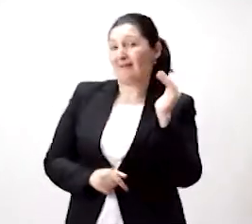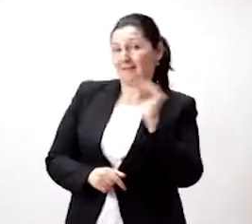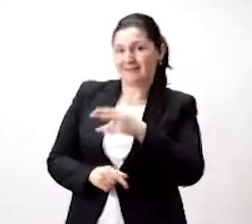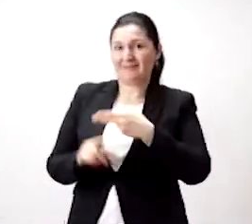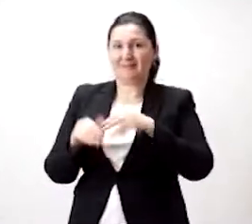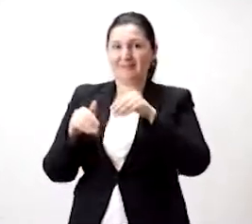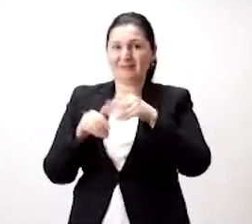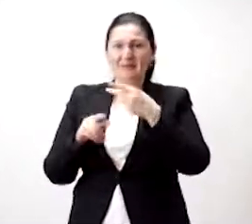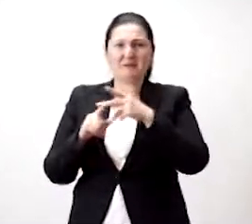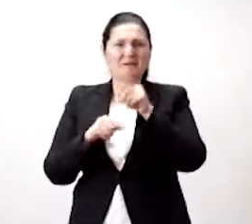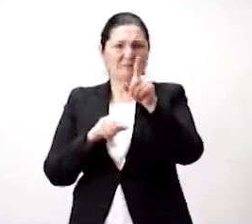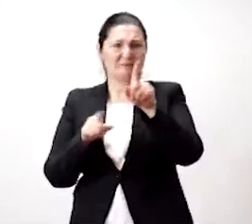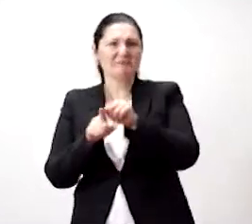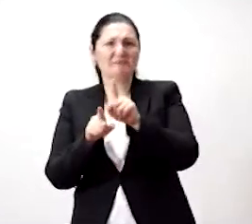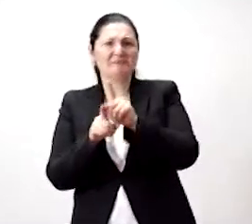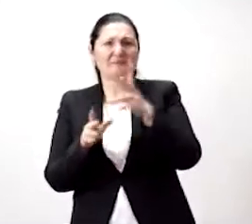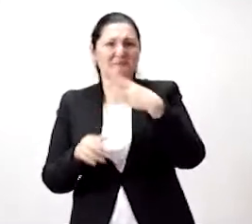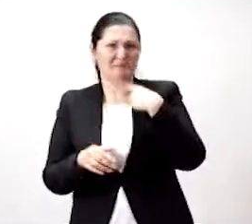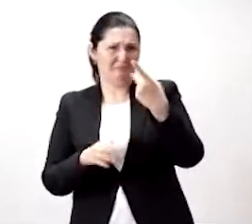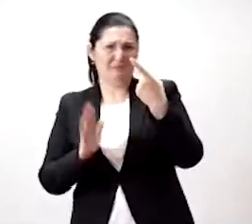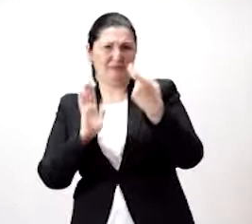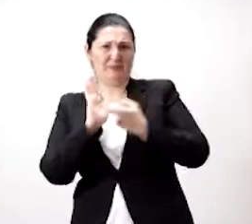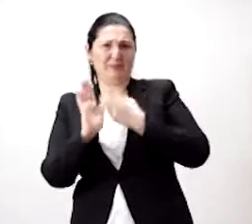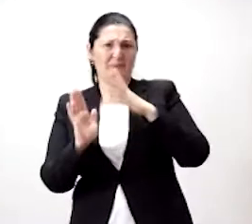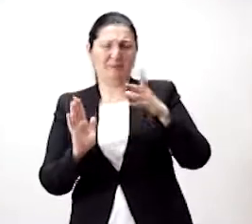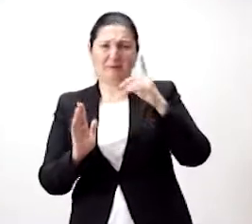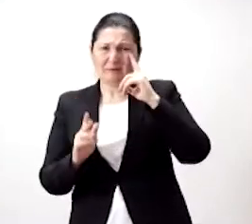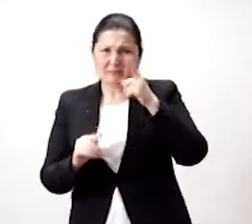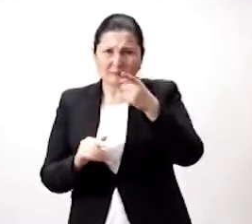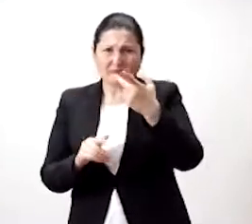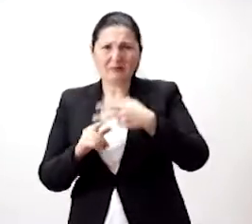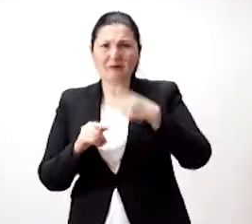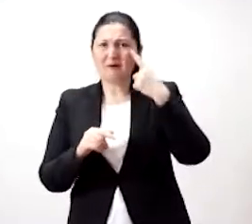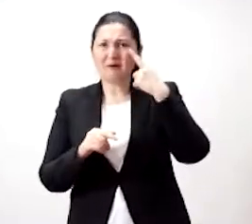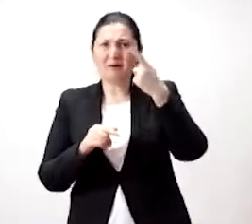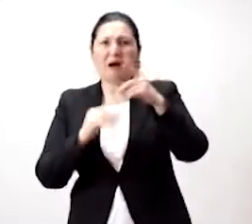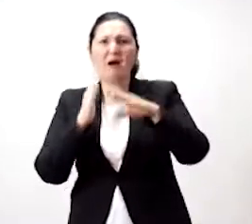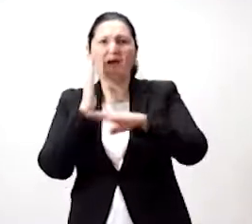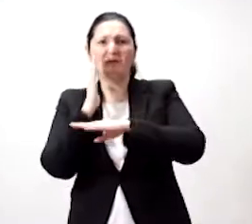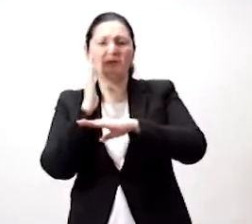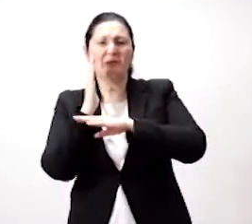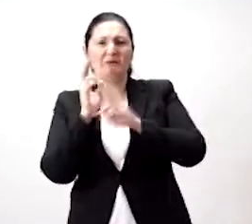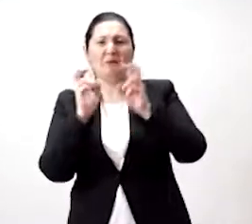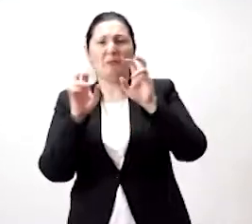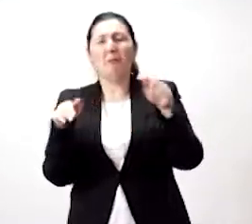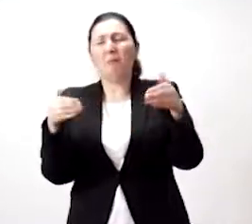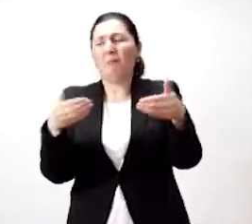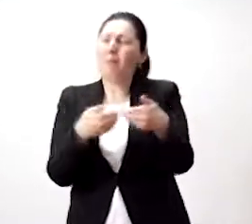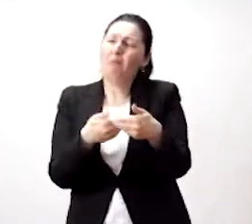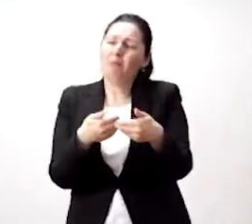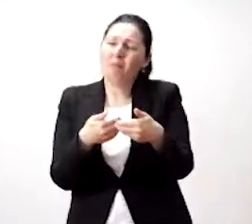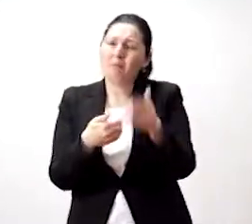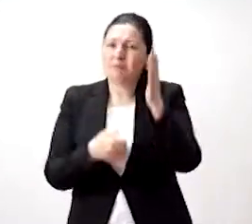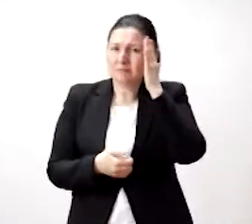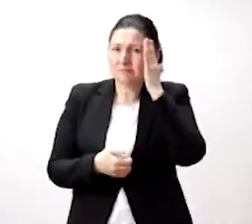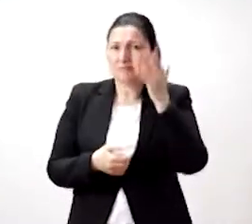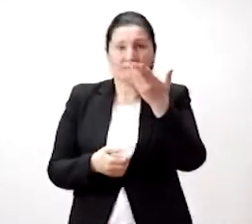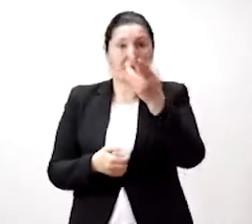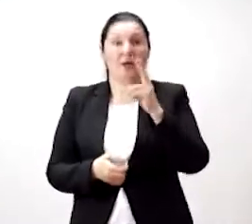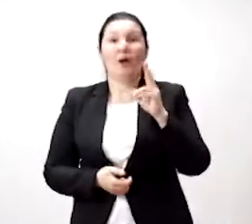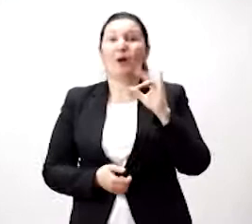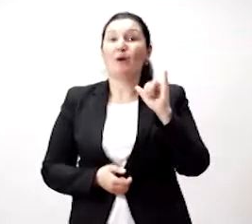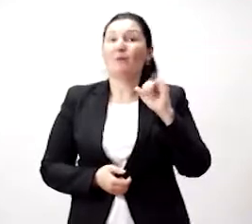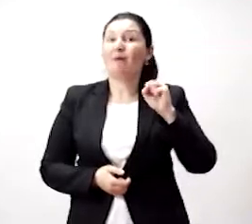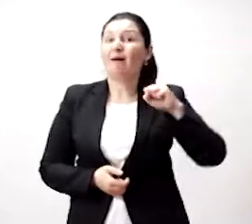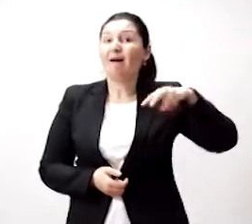این مخمل جامه چیست؟ نشناختم. در بلندی چخل نترسیده خوابیده است. مگر نشناختی؟ کوالا